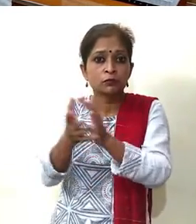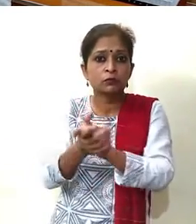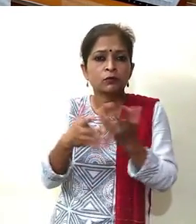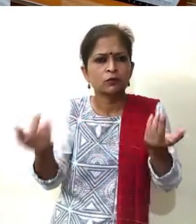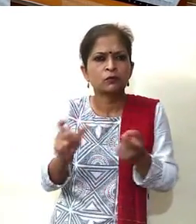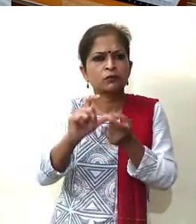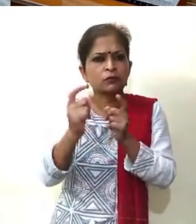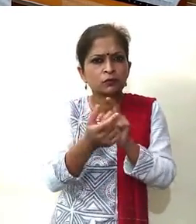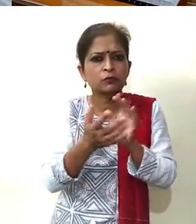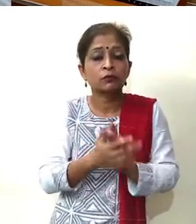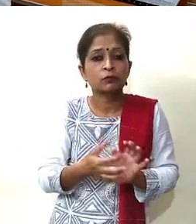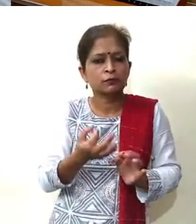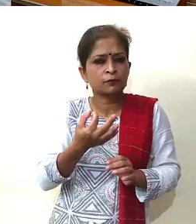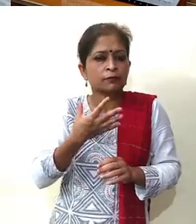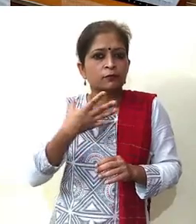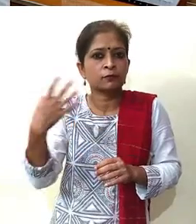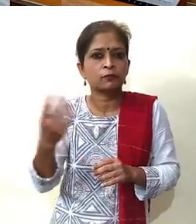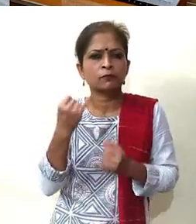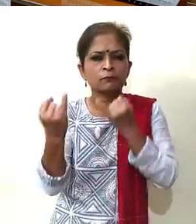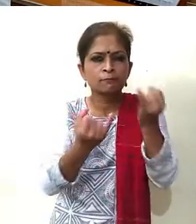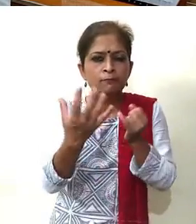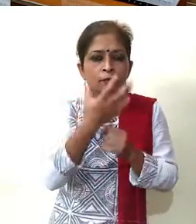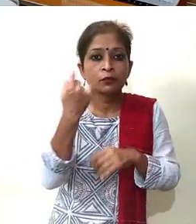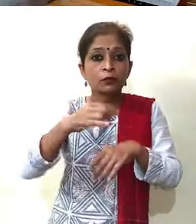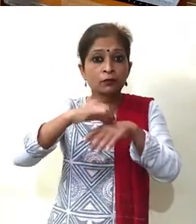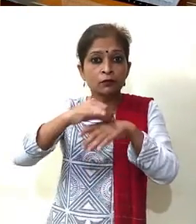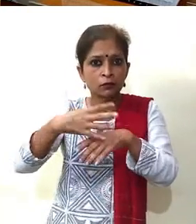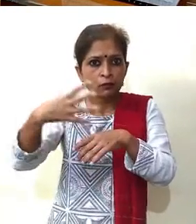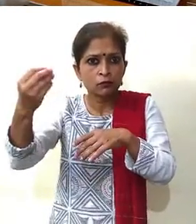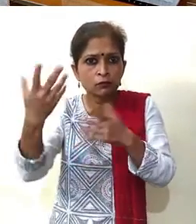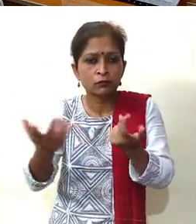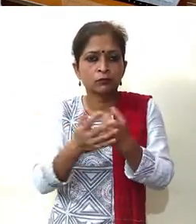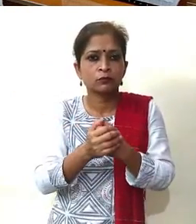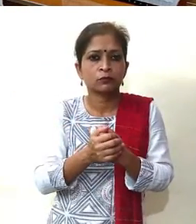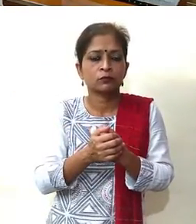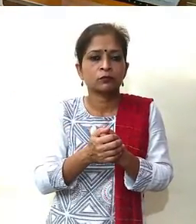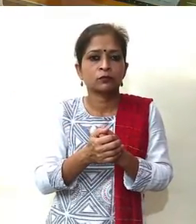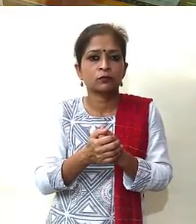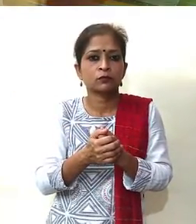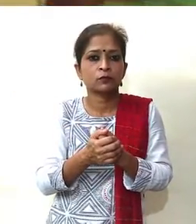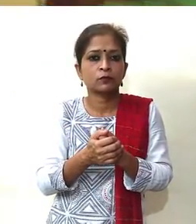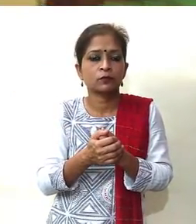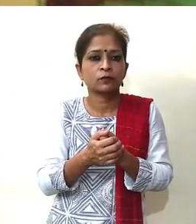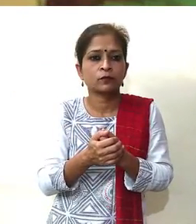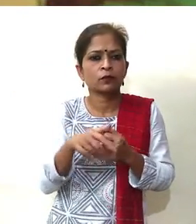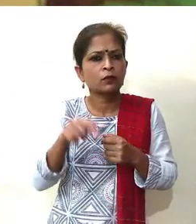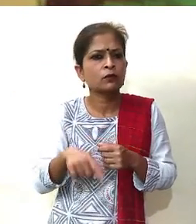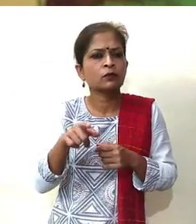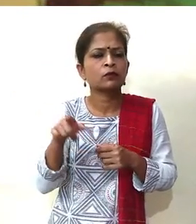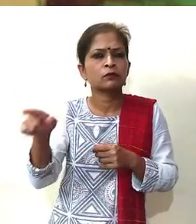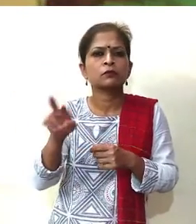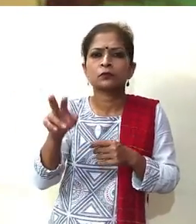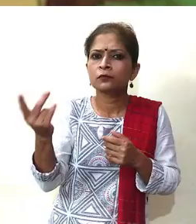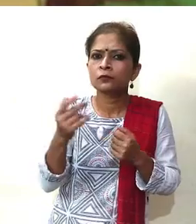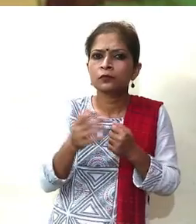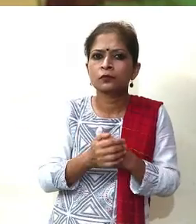है जो कि उस दिव्य के तलाश में है, जो कि इन अंगों के बाहर, ये दिखने वाले चीजों के बाहर है। यानी आप कहना